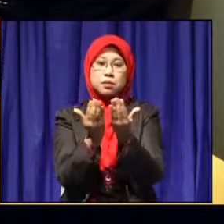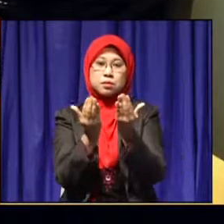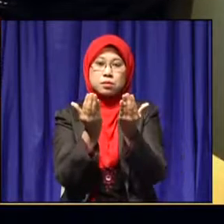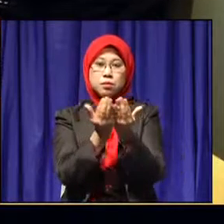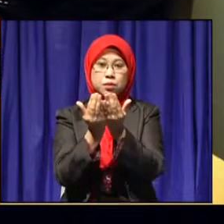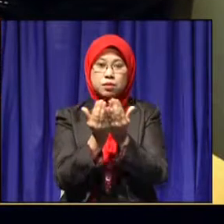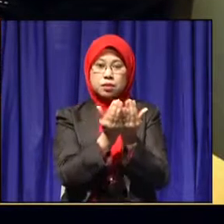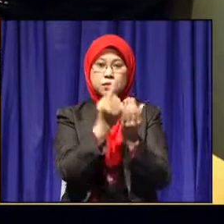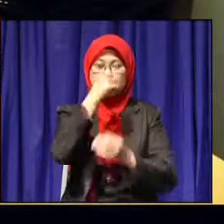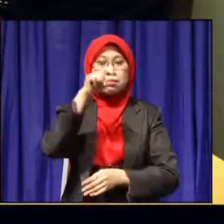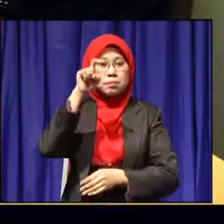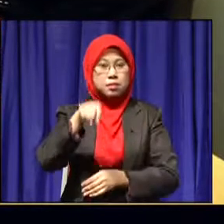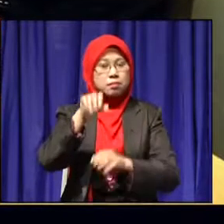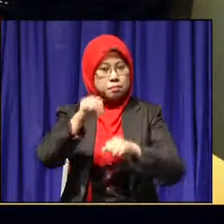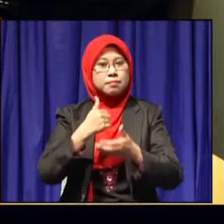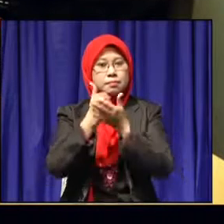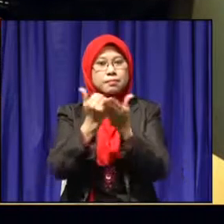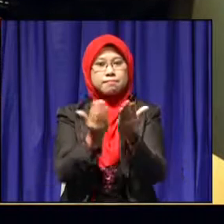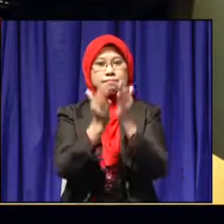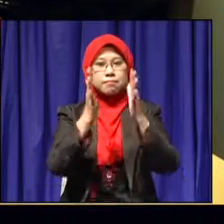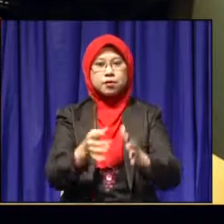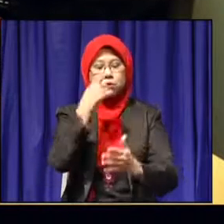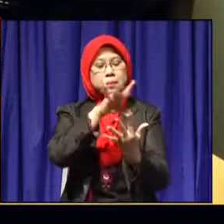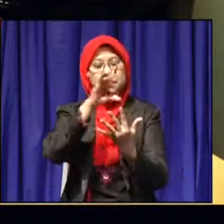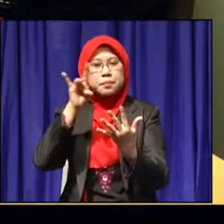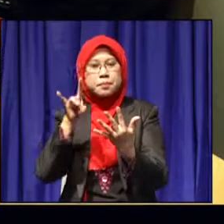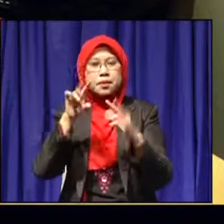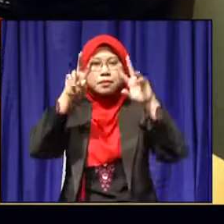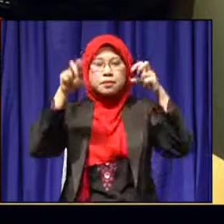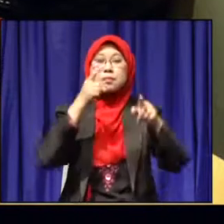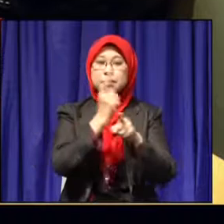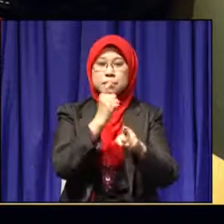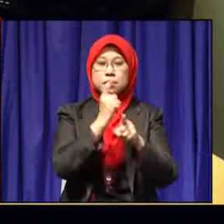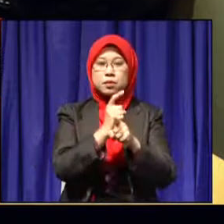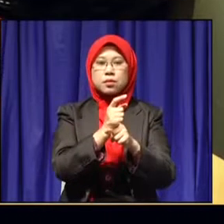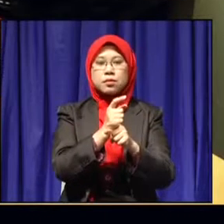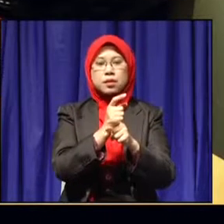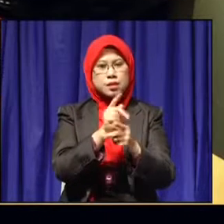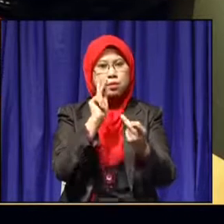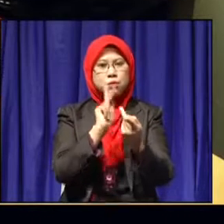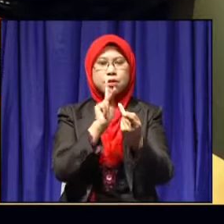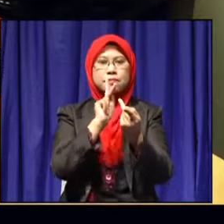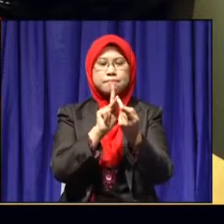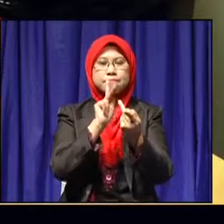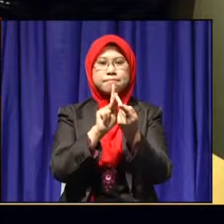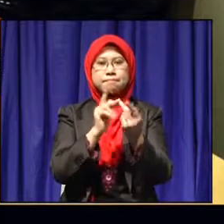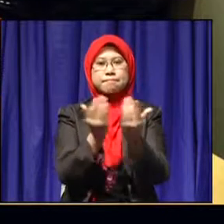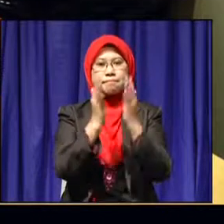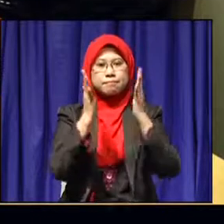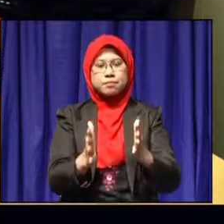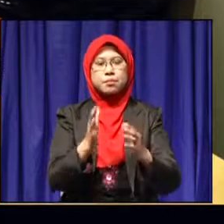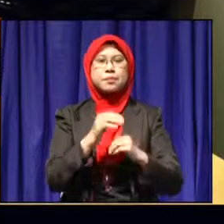memastikan kulit membantu and mouth mulai untuk memilih mata pedang yang betul-betul pakaian dapat sesuai dengan menghubungi